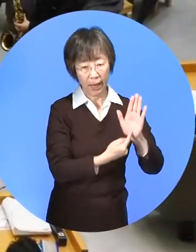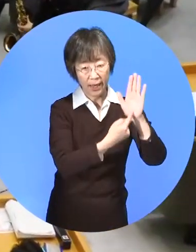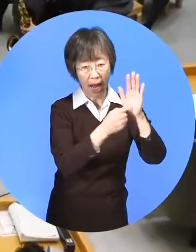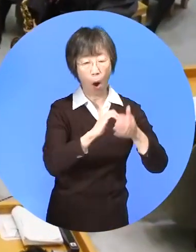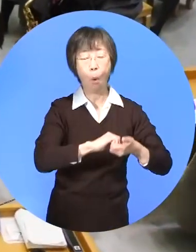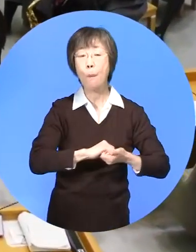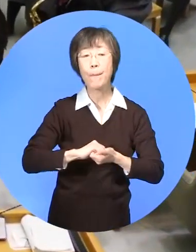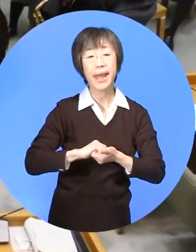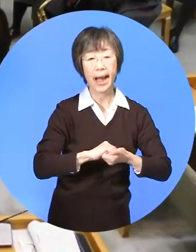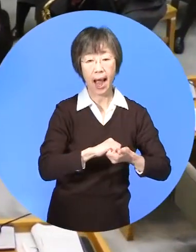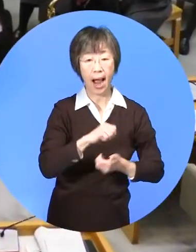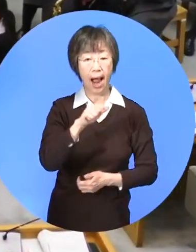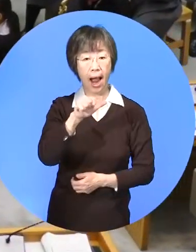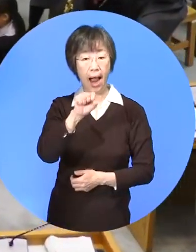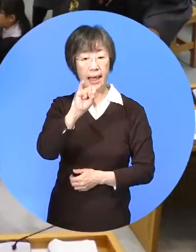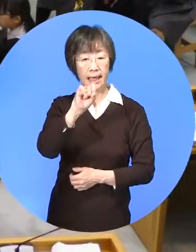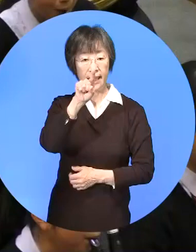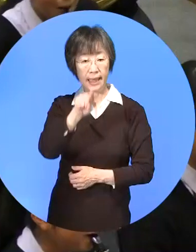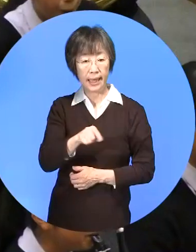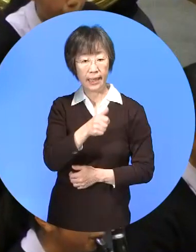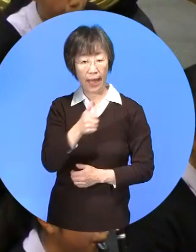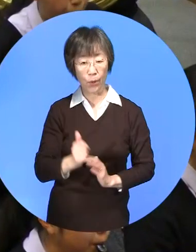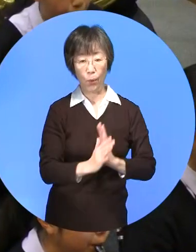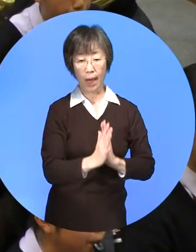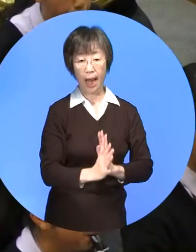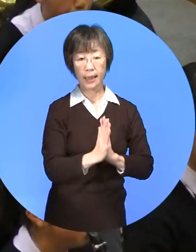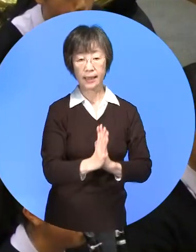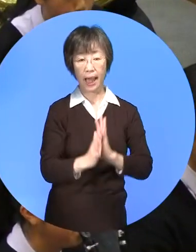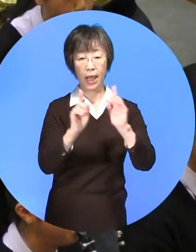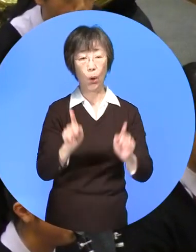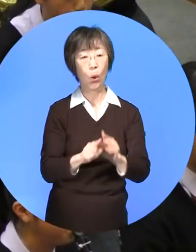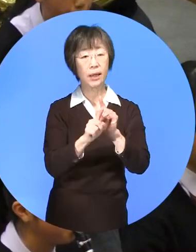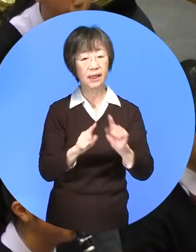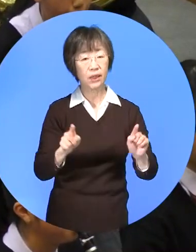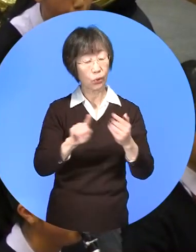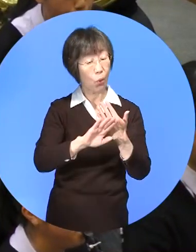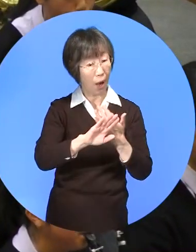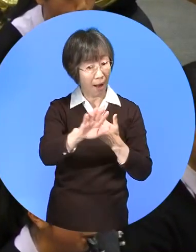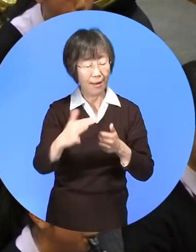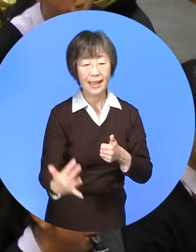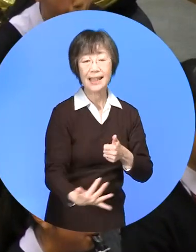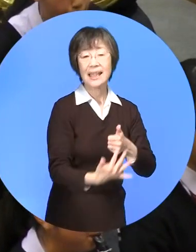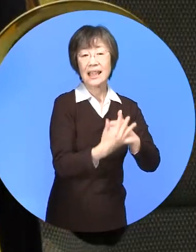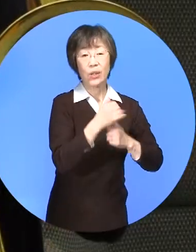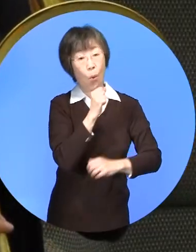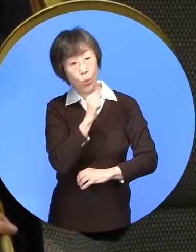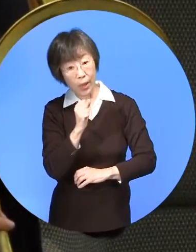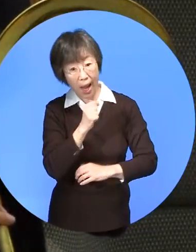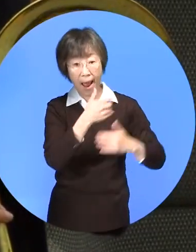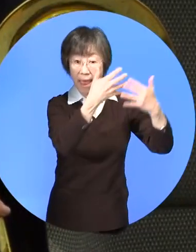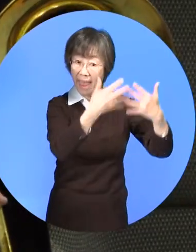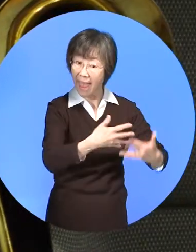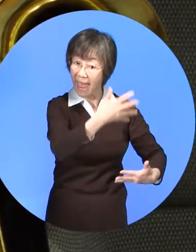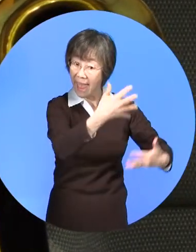旋行進曲をはじめ、人気アイドルの曲や映画の主題歌など4曲を演奏しました。